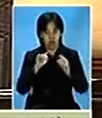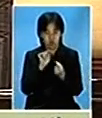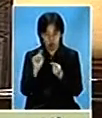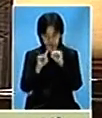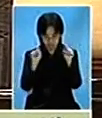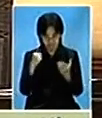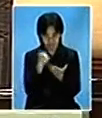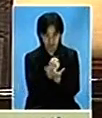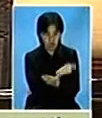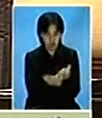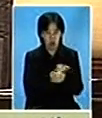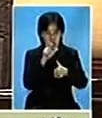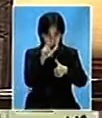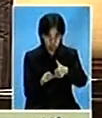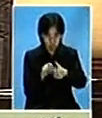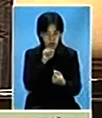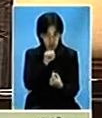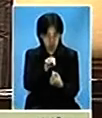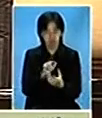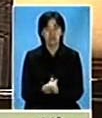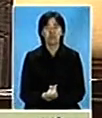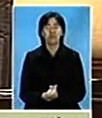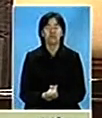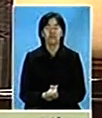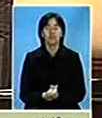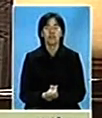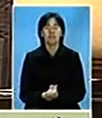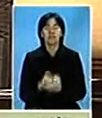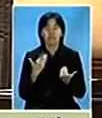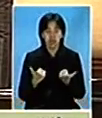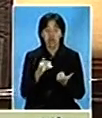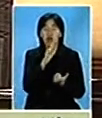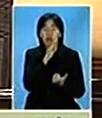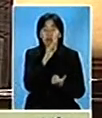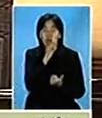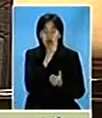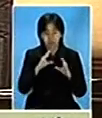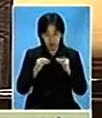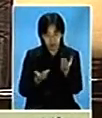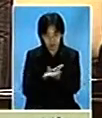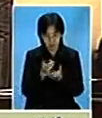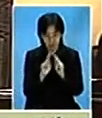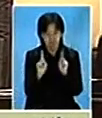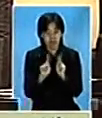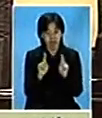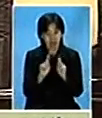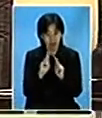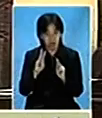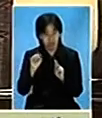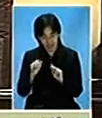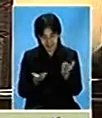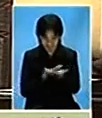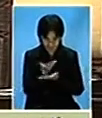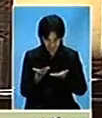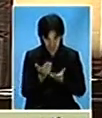ลปะที่กระทำต่อมนุษย์นะครับงั้นในการมาบัญญัตินิยามคำนี้เมื่อมีการเข้าที่ประชุมคณะกรรมการทางฝ่ายภาคประชาชนก็เห็นว่